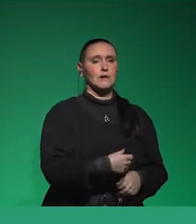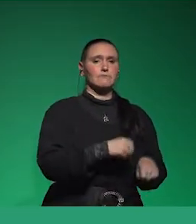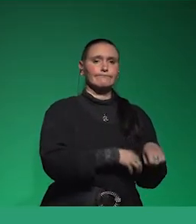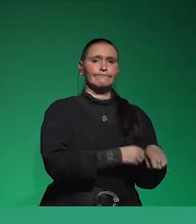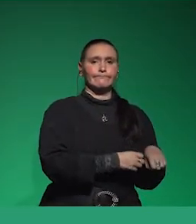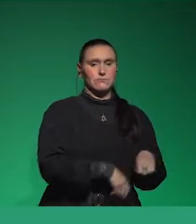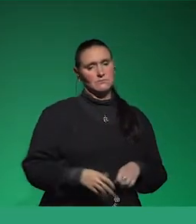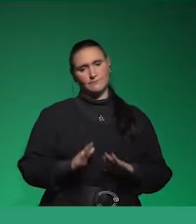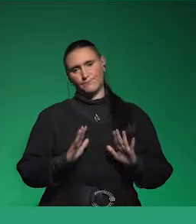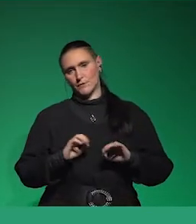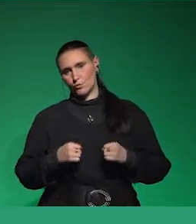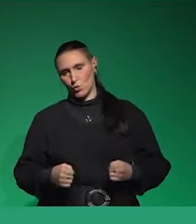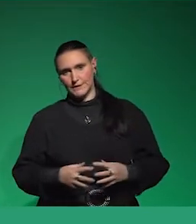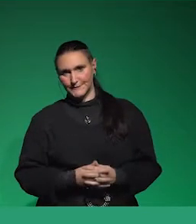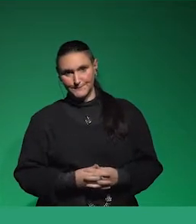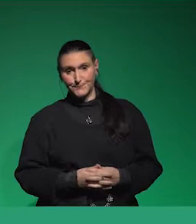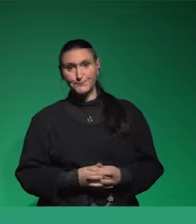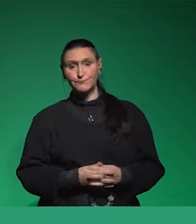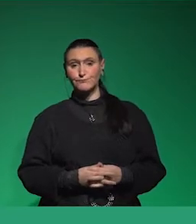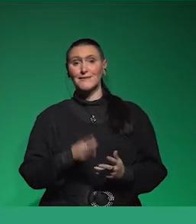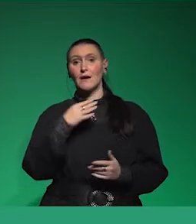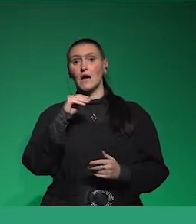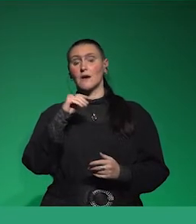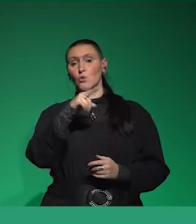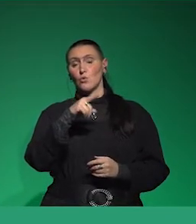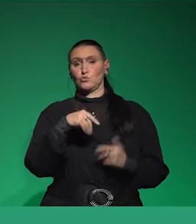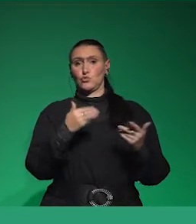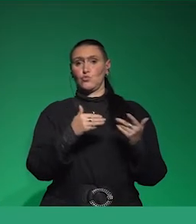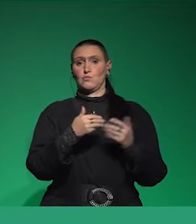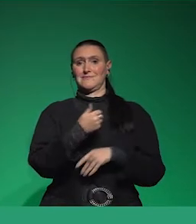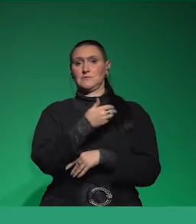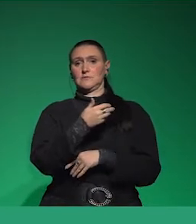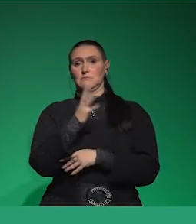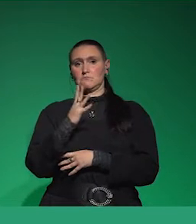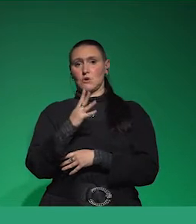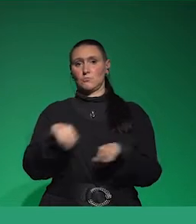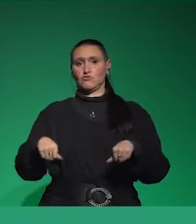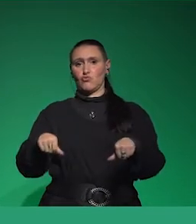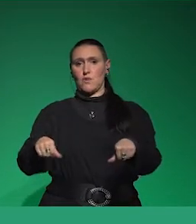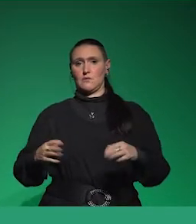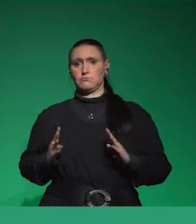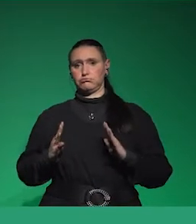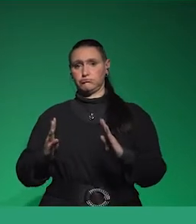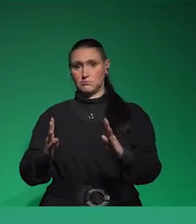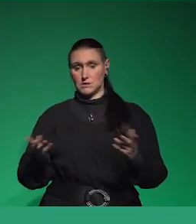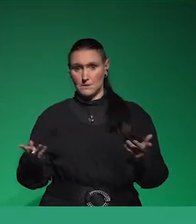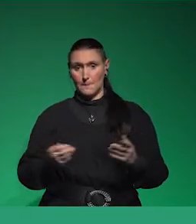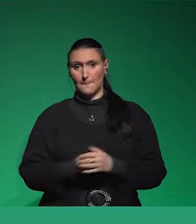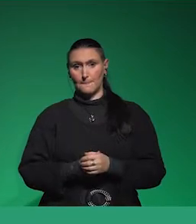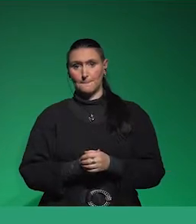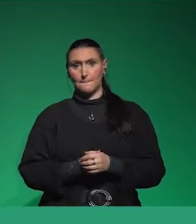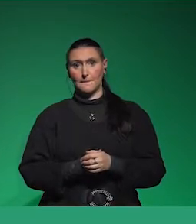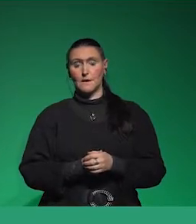Wir haben also, wie gesagt, diese Baumschule in Hanau, und es ist deswegen für uns von